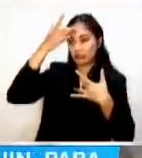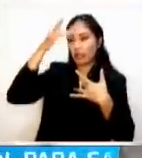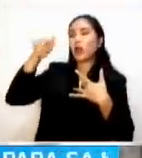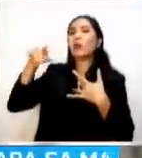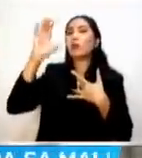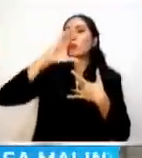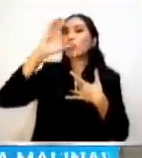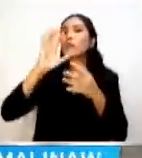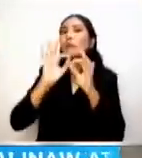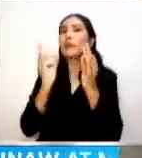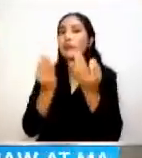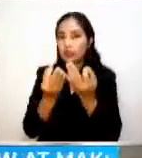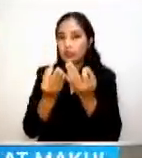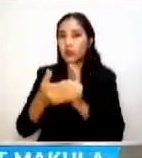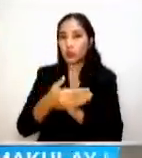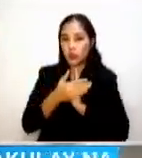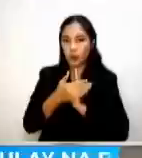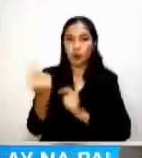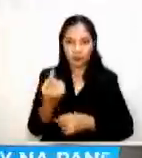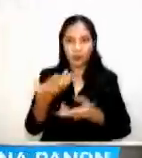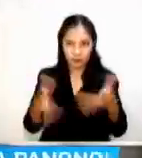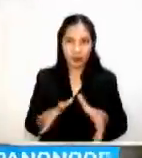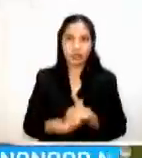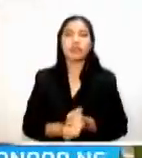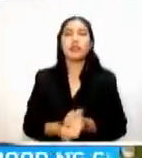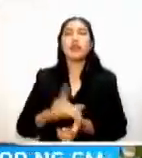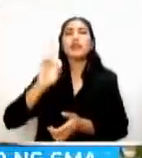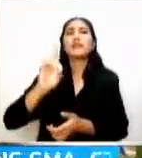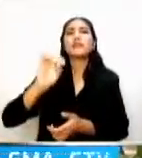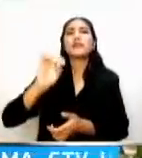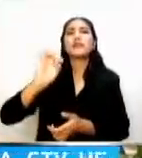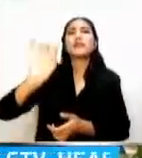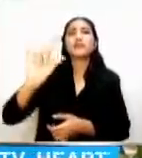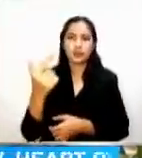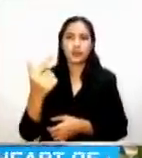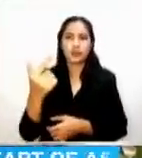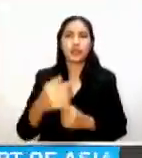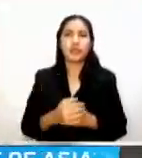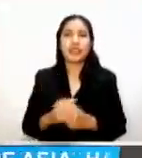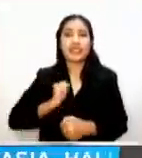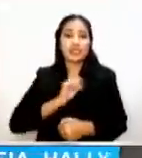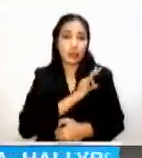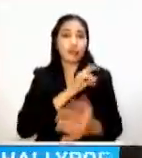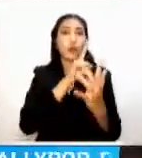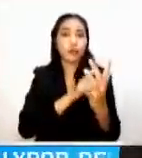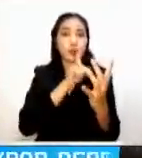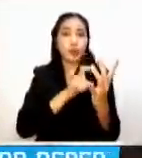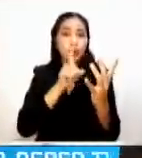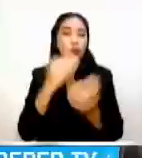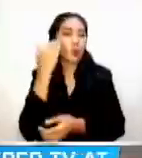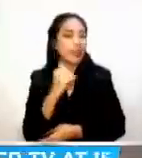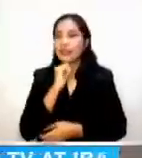quarantine. Paliwanag ng DILG, hindi magkukulang ang contact tracers dahil may dagdag na contact tracers pa mula sa LGU,